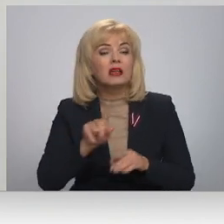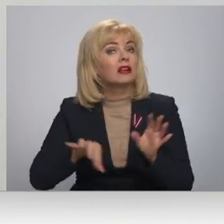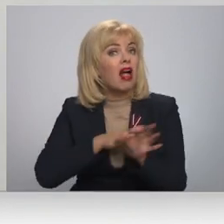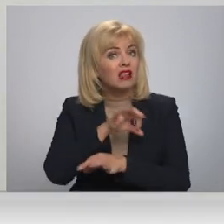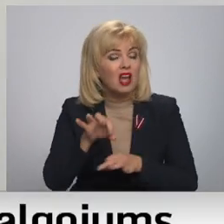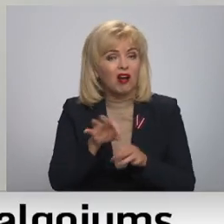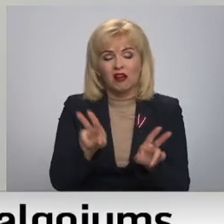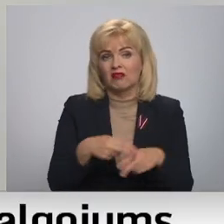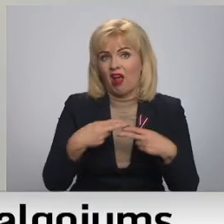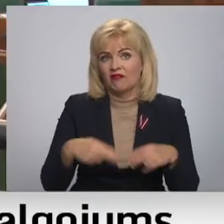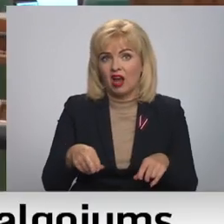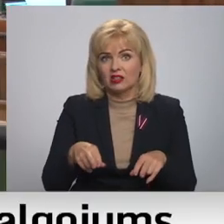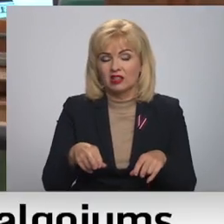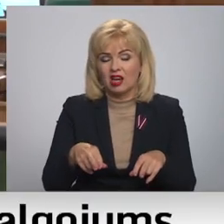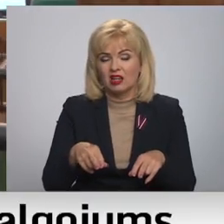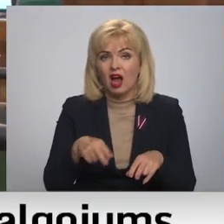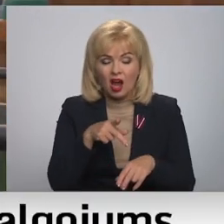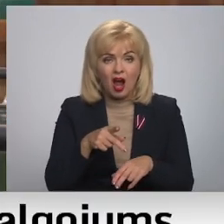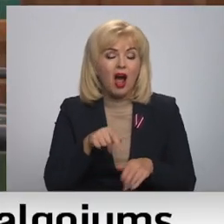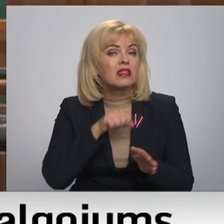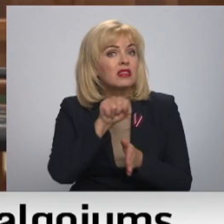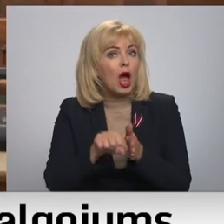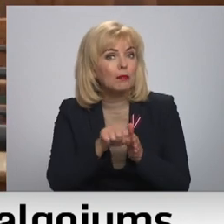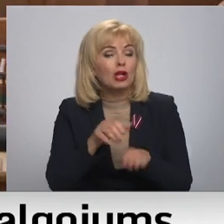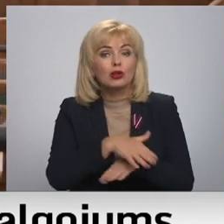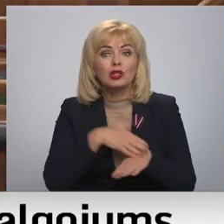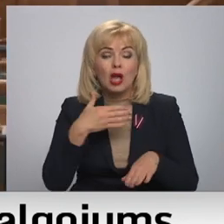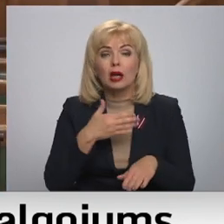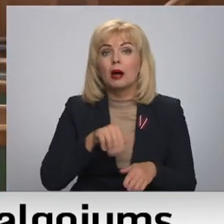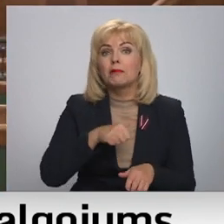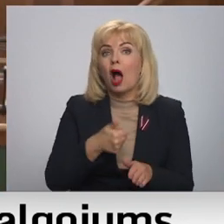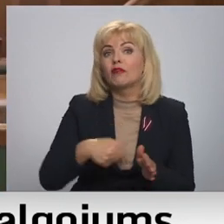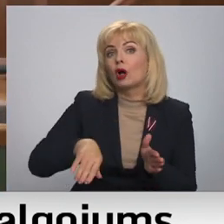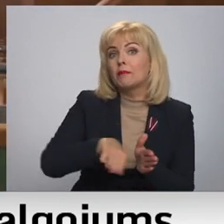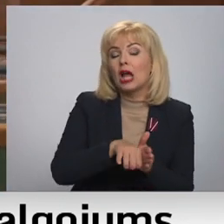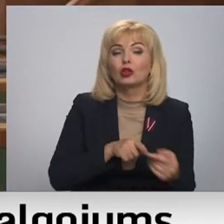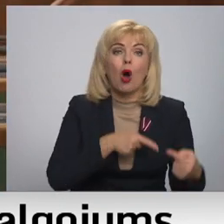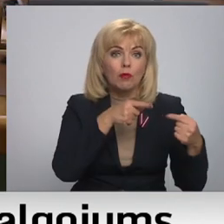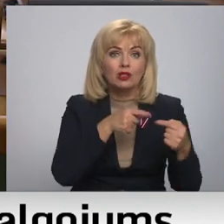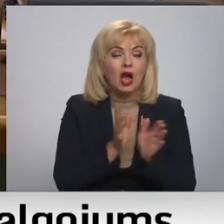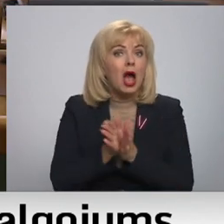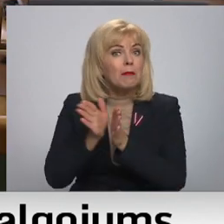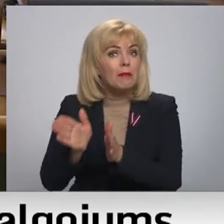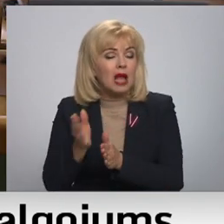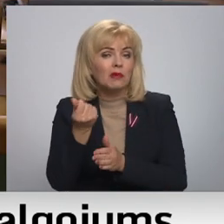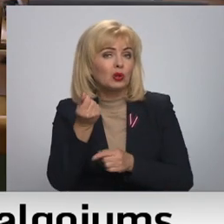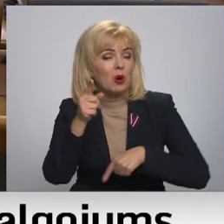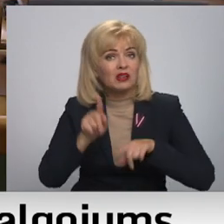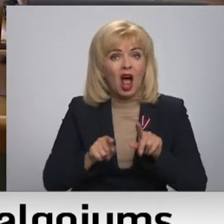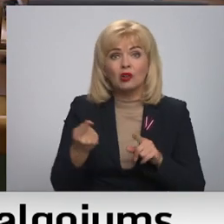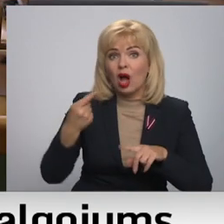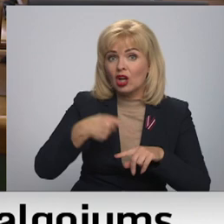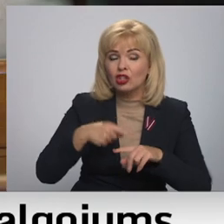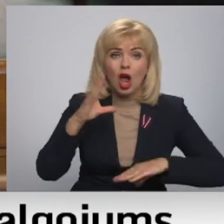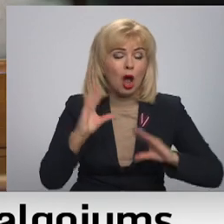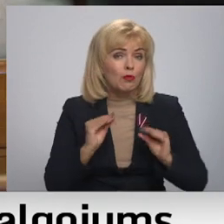un nevajadzīga parādība. Debatēs Saeimā galvenokārt piedalījās tikai opozīcija, kura pārmet, ka šī ir viena no retajām reizēm, kad